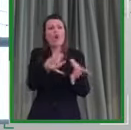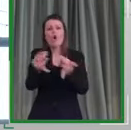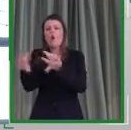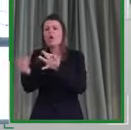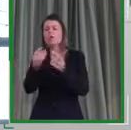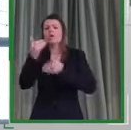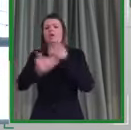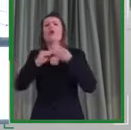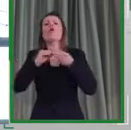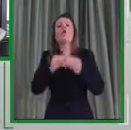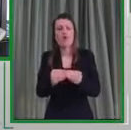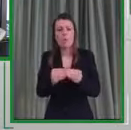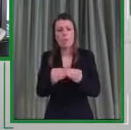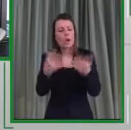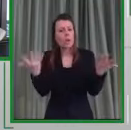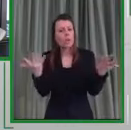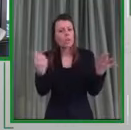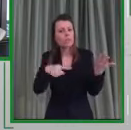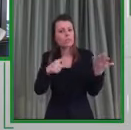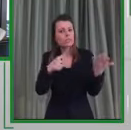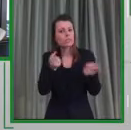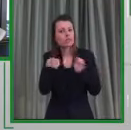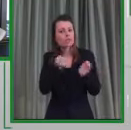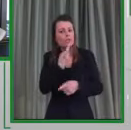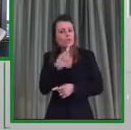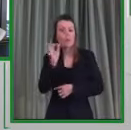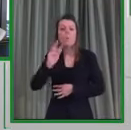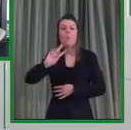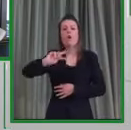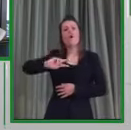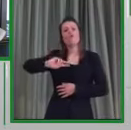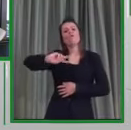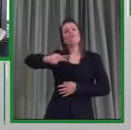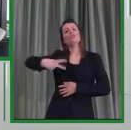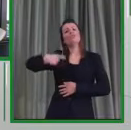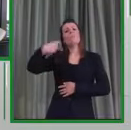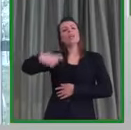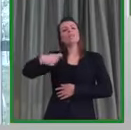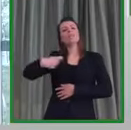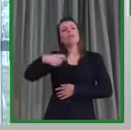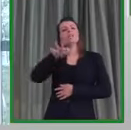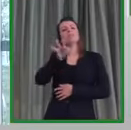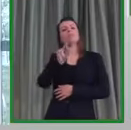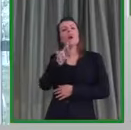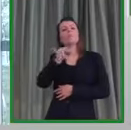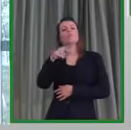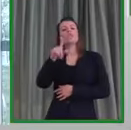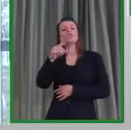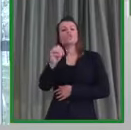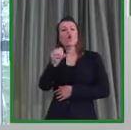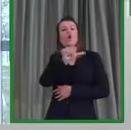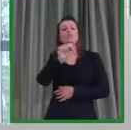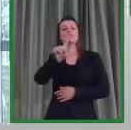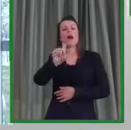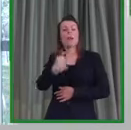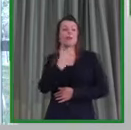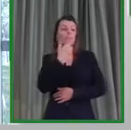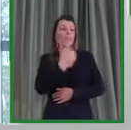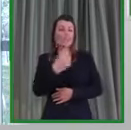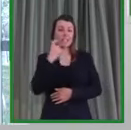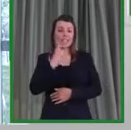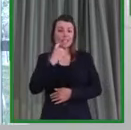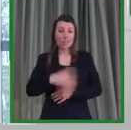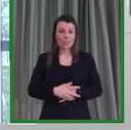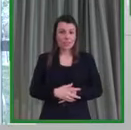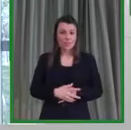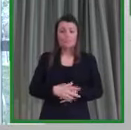di questo se ne occupa il nostro vice presidente fabrizio grazie davide ricordiamo a tutti di